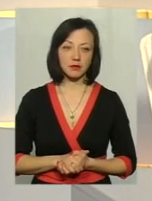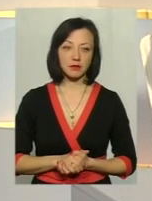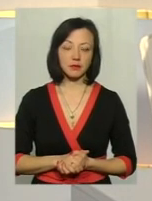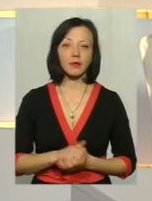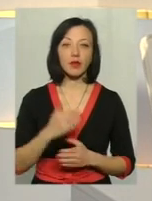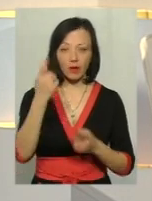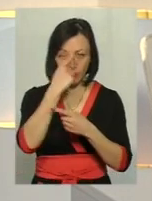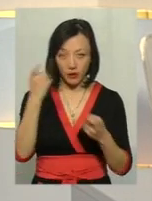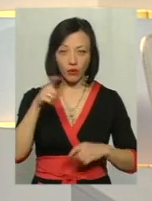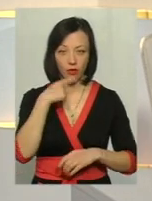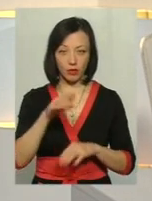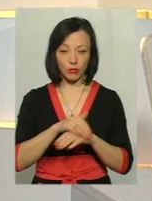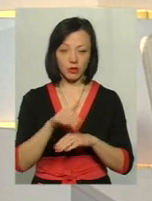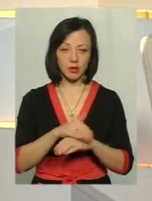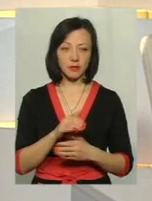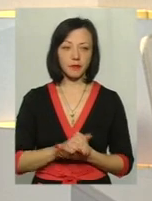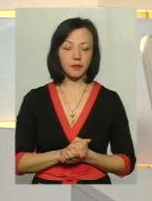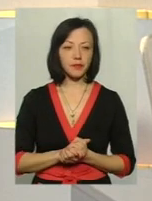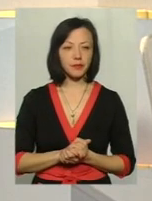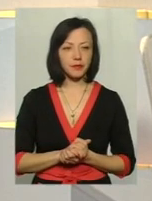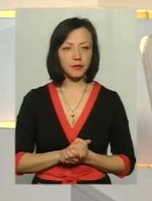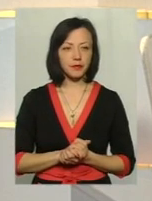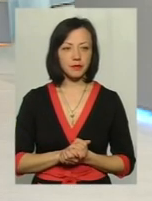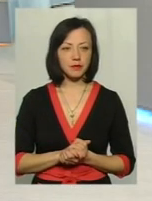Алло, ви в ефірі, говоріть, будь ласка. Тина.